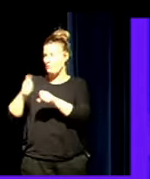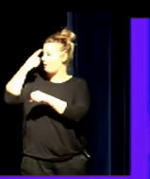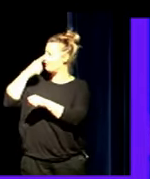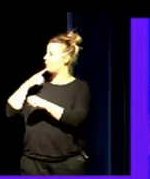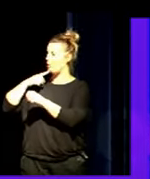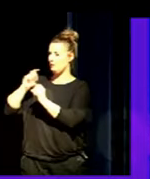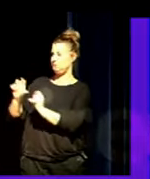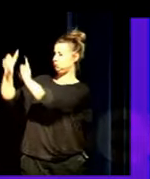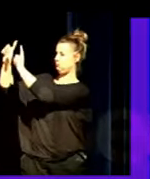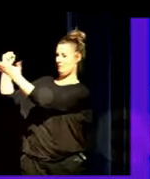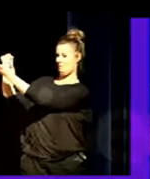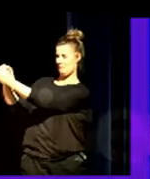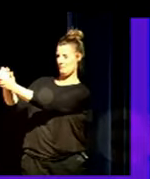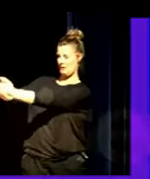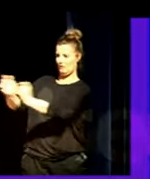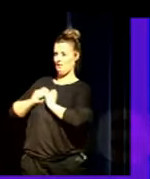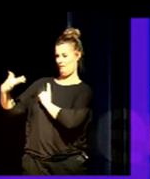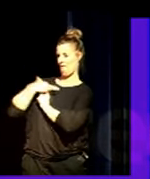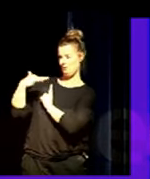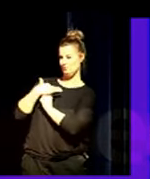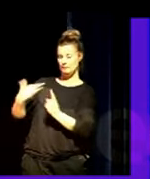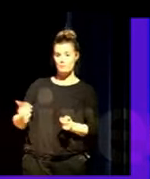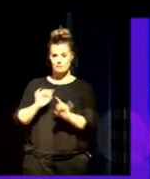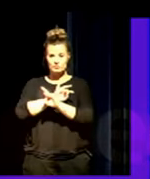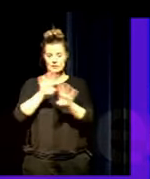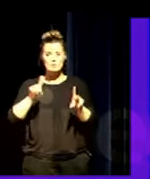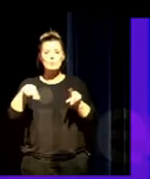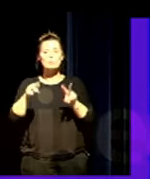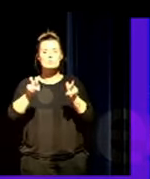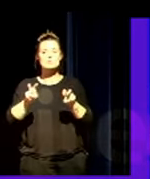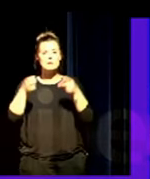beste, zin zaila den, ez da. Claro, gero zabaltasuna.